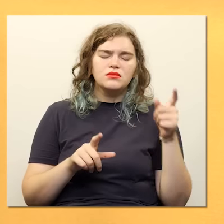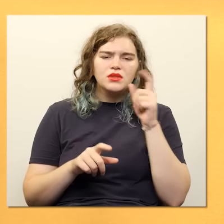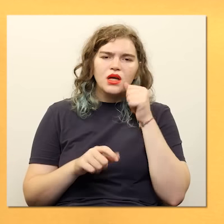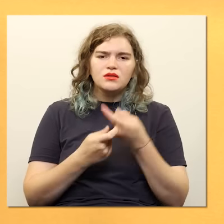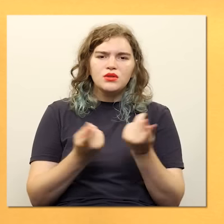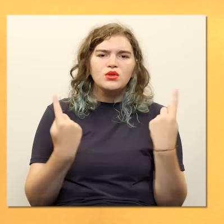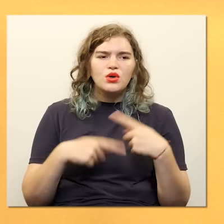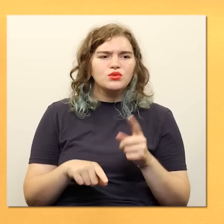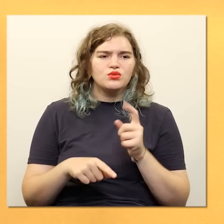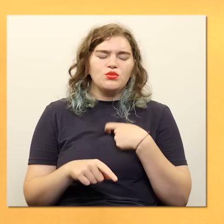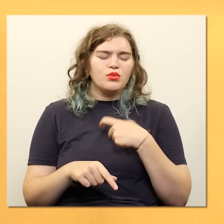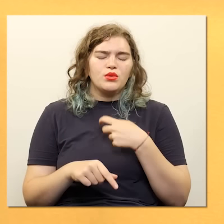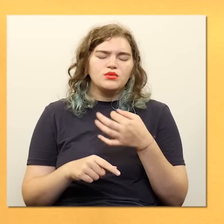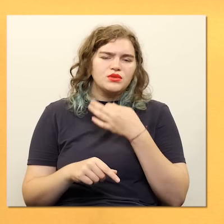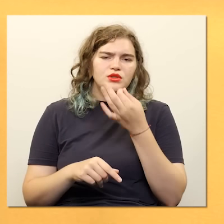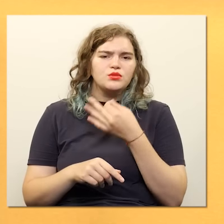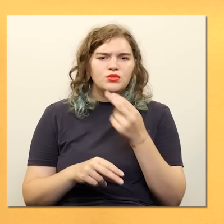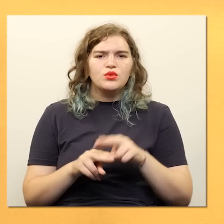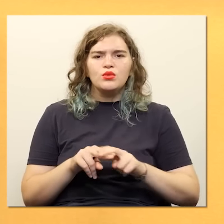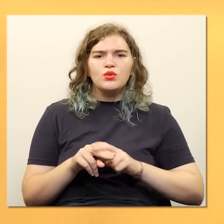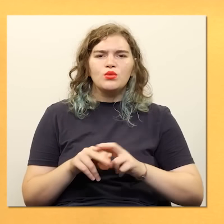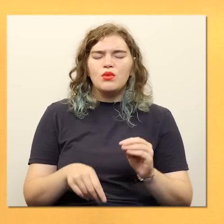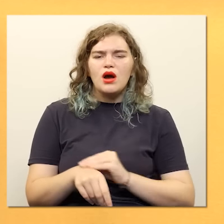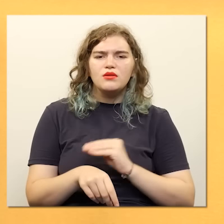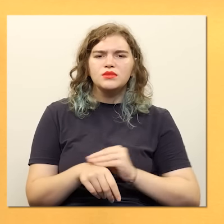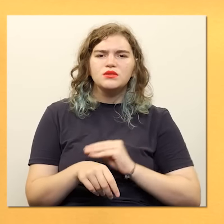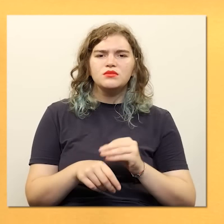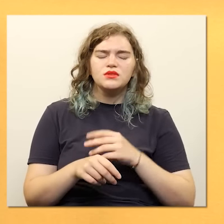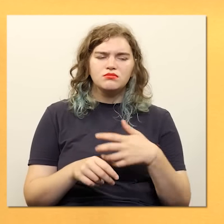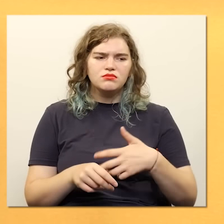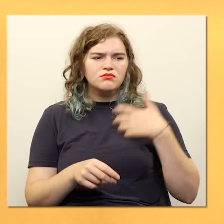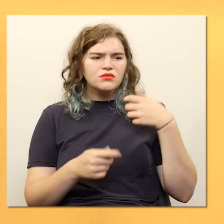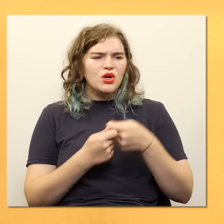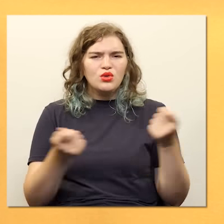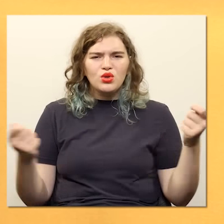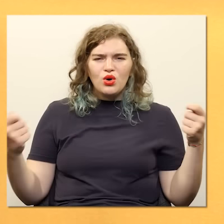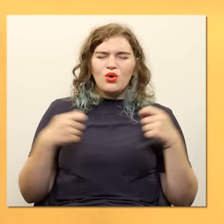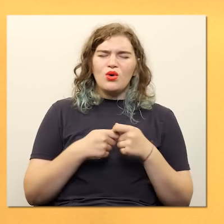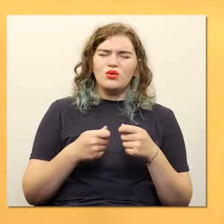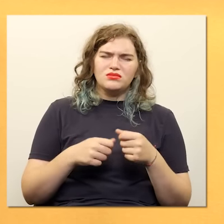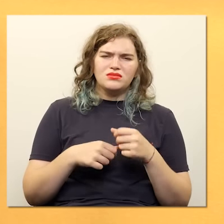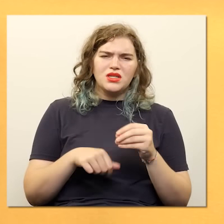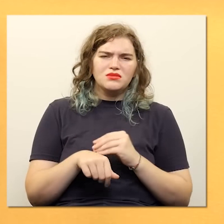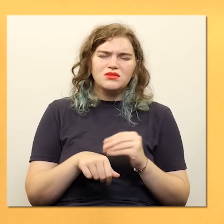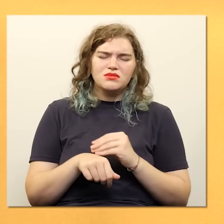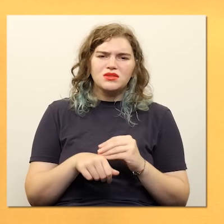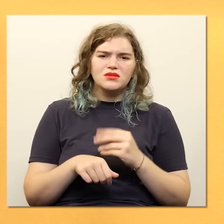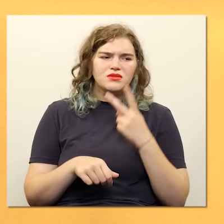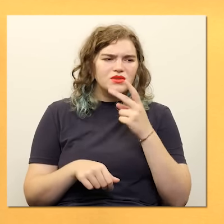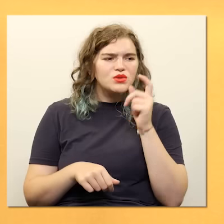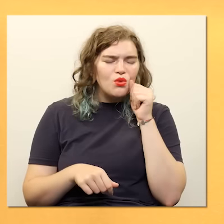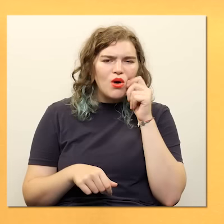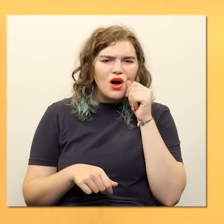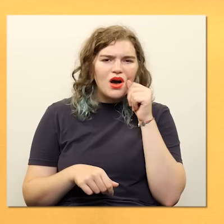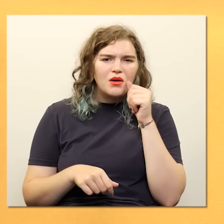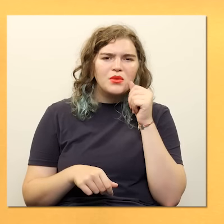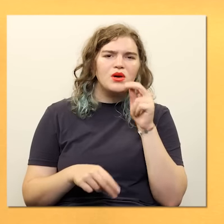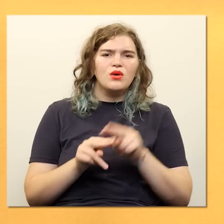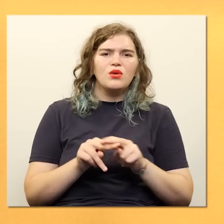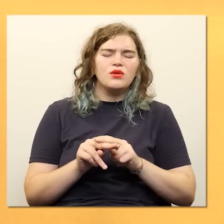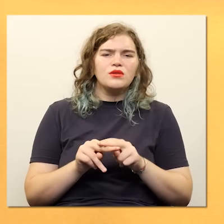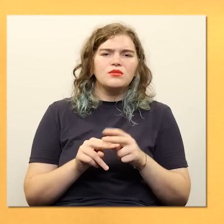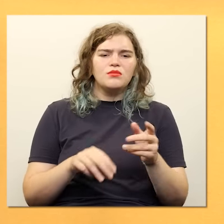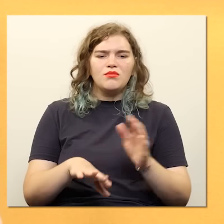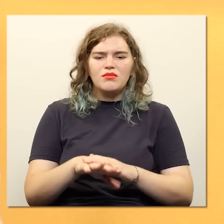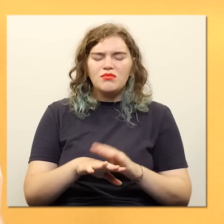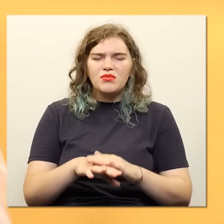Împreună cu ei. Nu pot să-ți explic, să-ți descriu în cuvinte emoția care a fost acolo. Și să-i vezi pe oamenii aia, știți